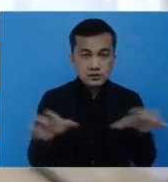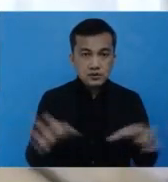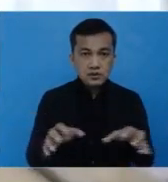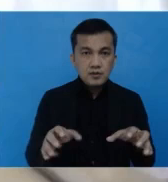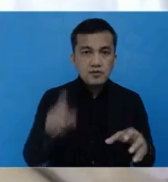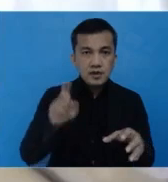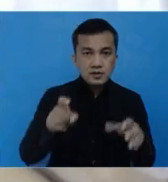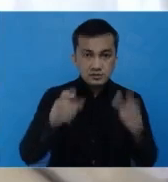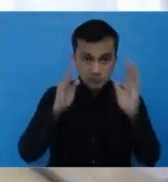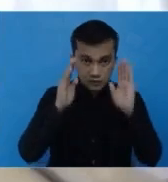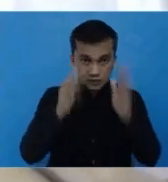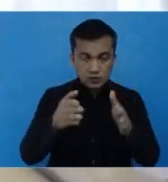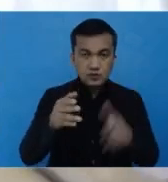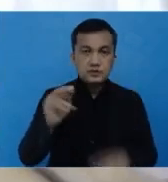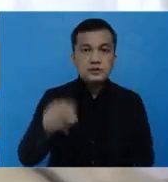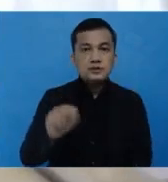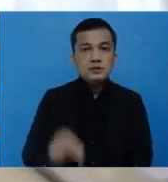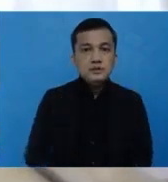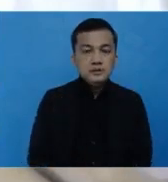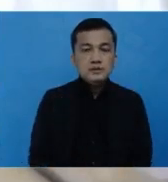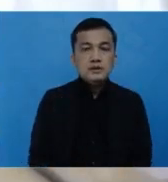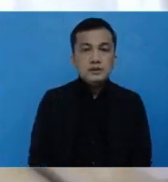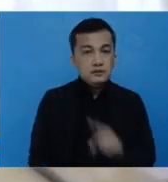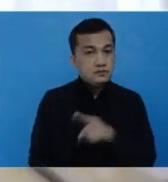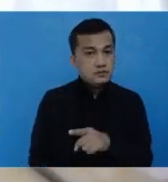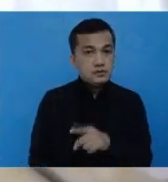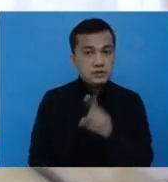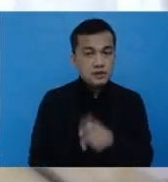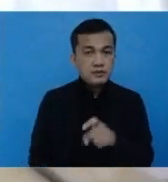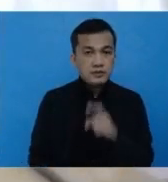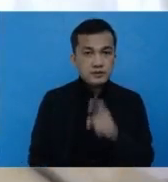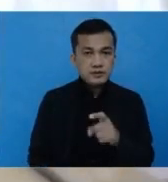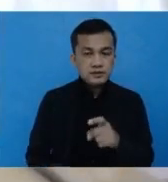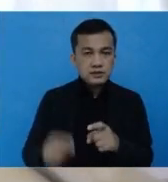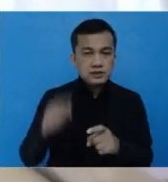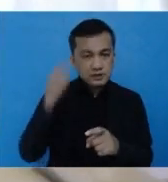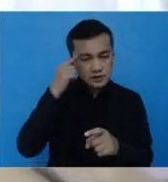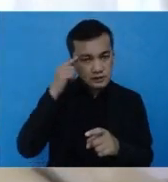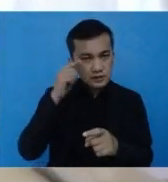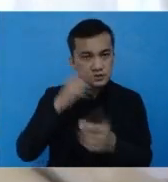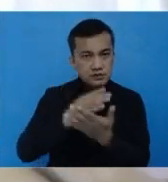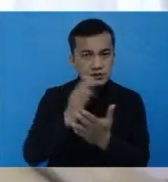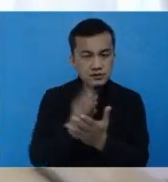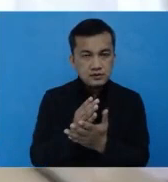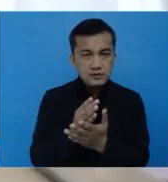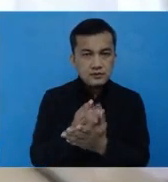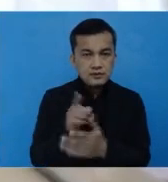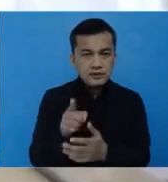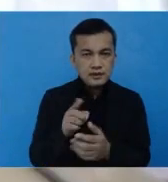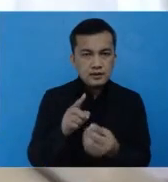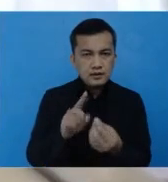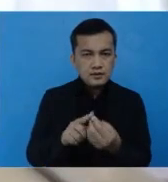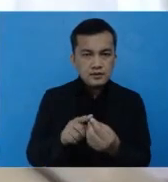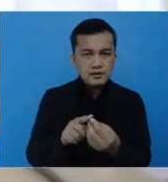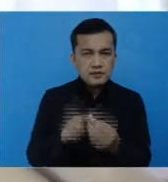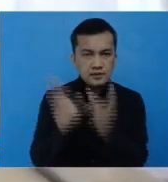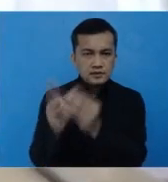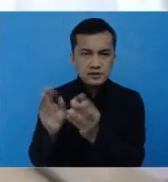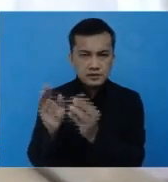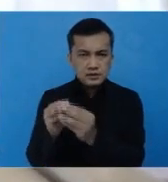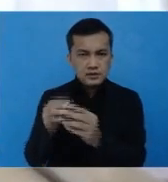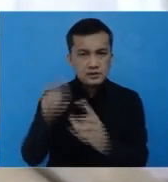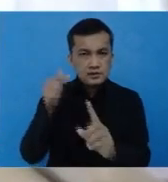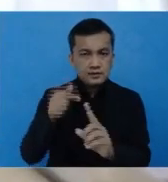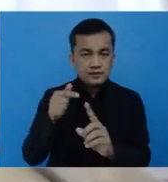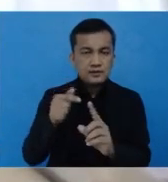kailangan. Ito dapat ang isalamin ng budget, ng agenda ng bawat meeting ng pamahalaan,